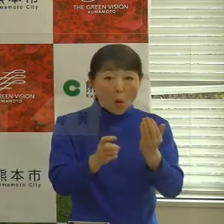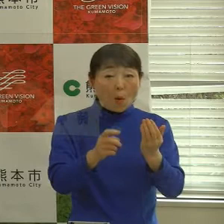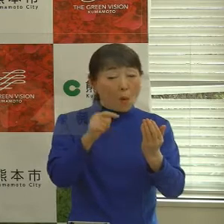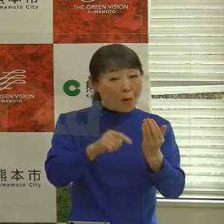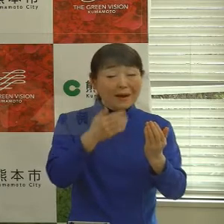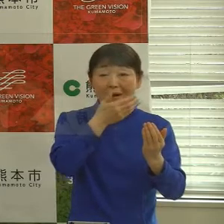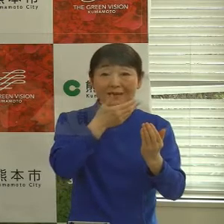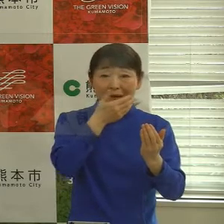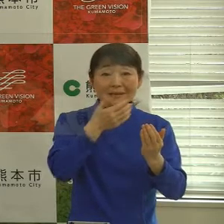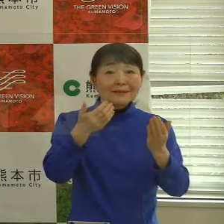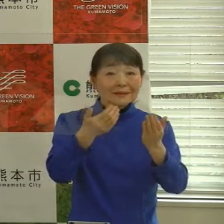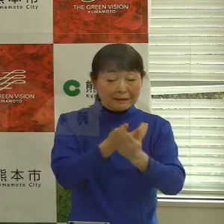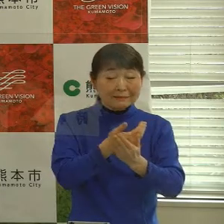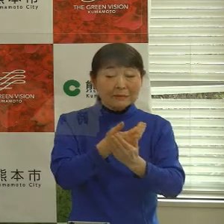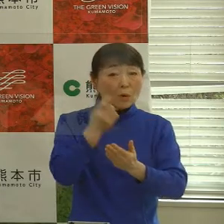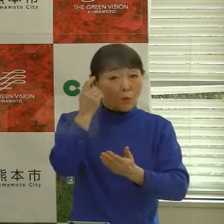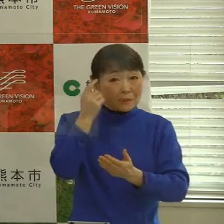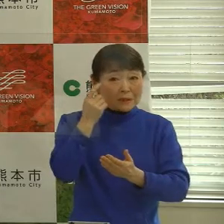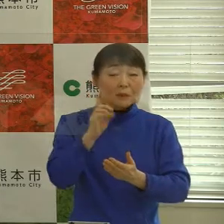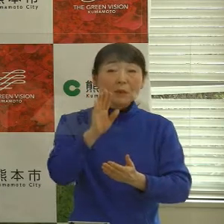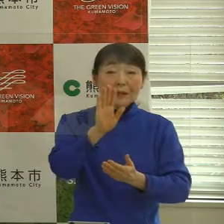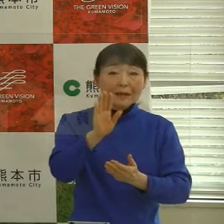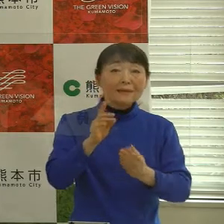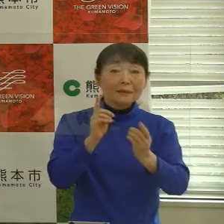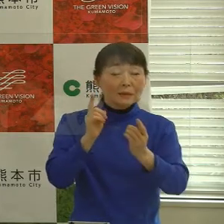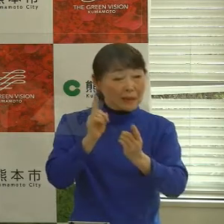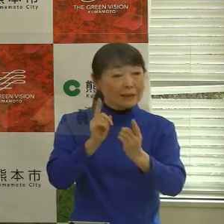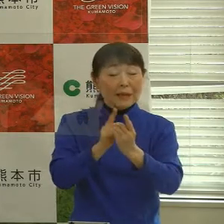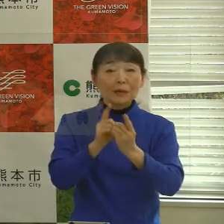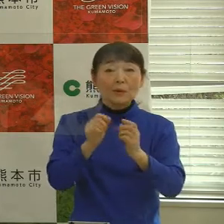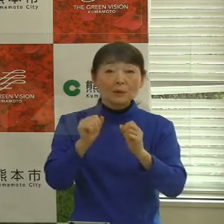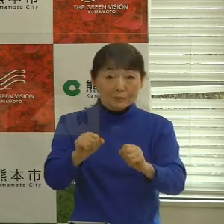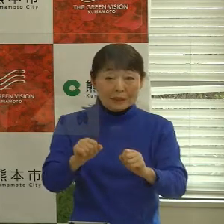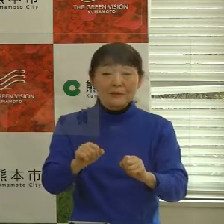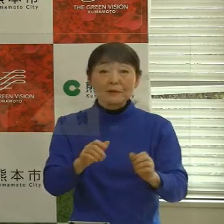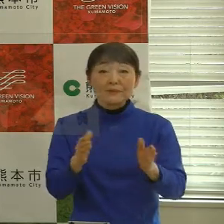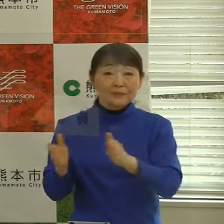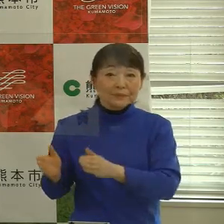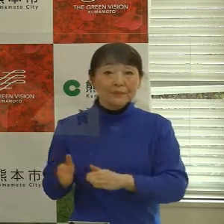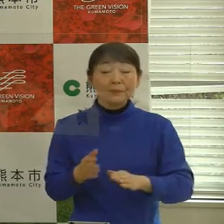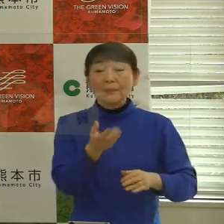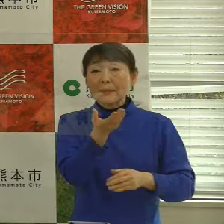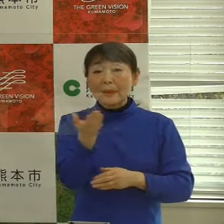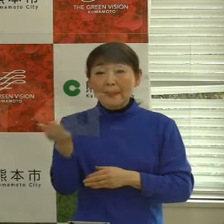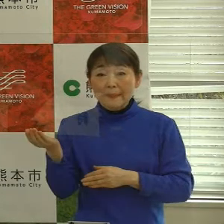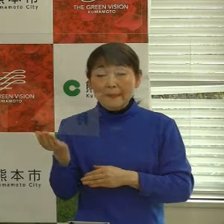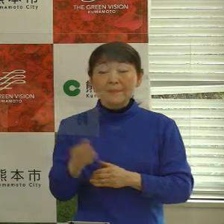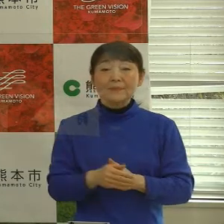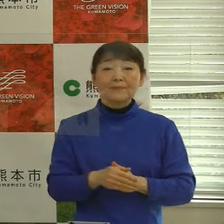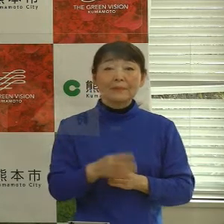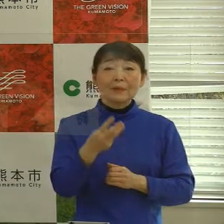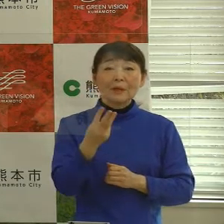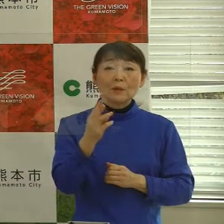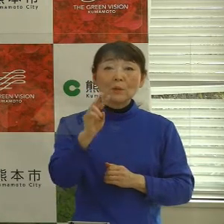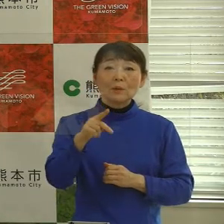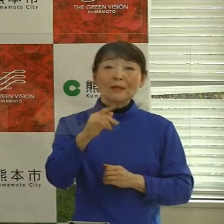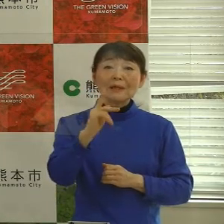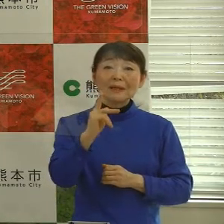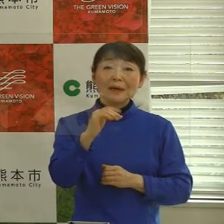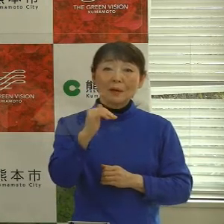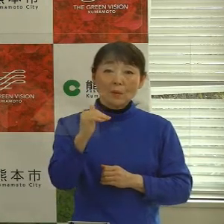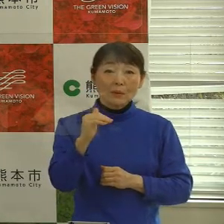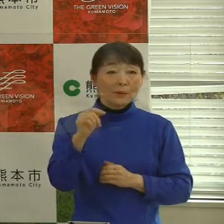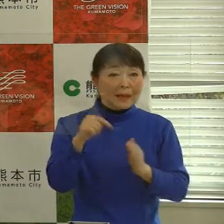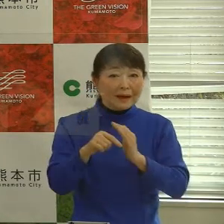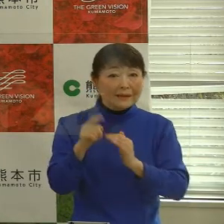中で対応をしていくということであります。 ゆりかごの専門部会のような形での検証というのはお考えなんでしょうか。